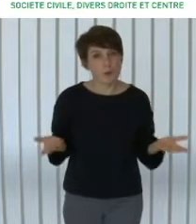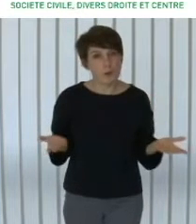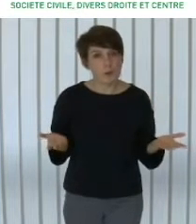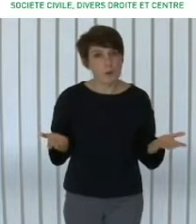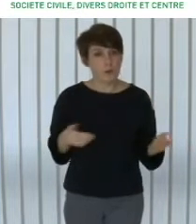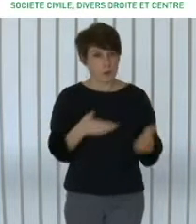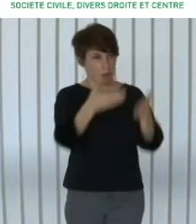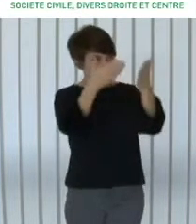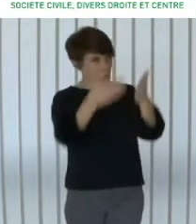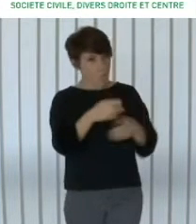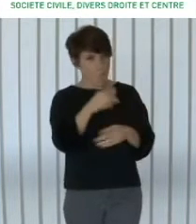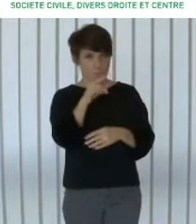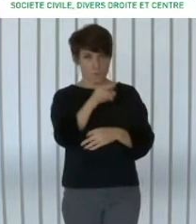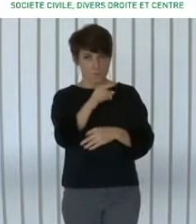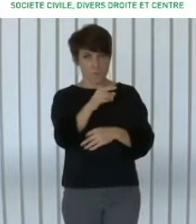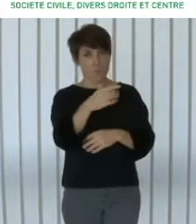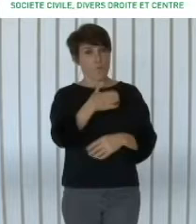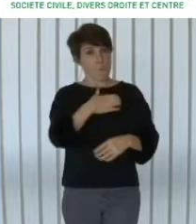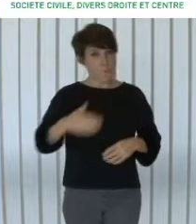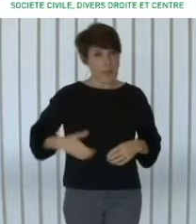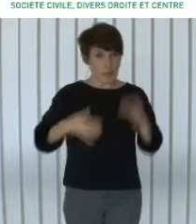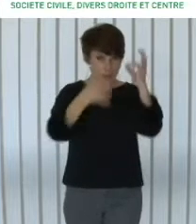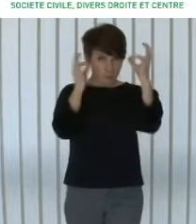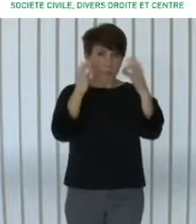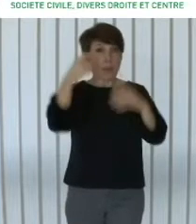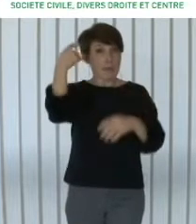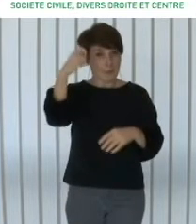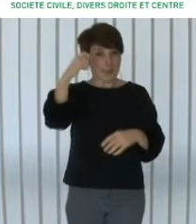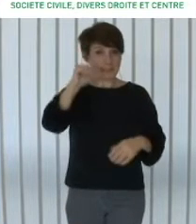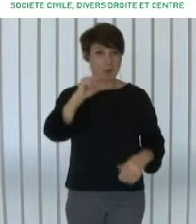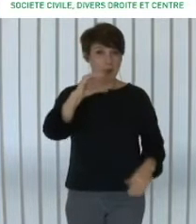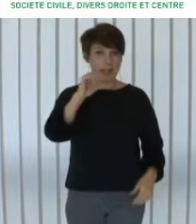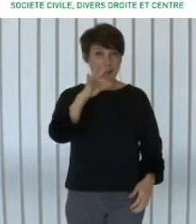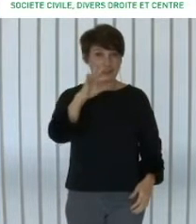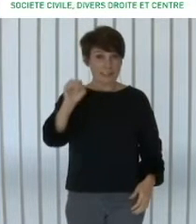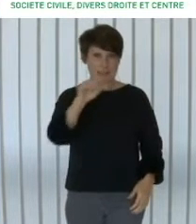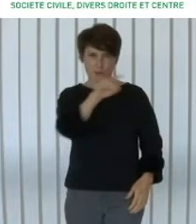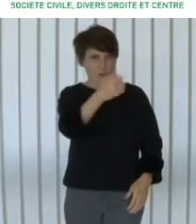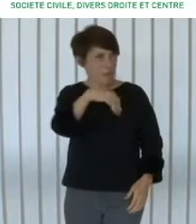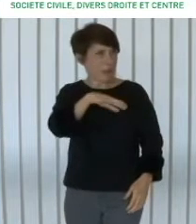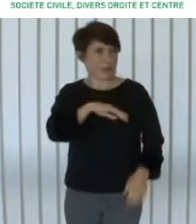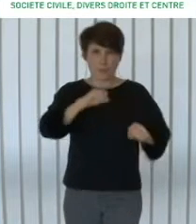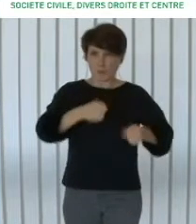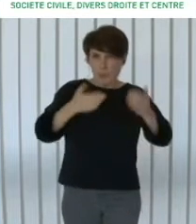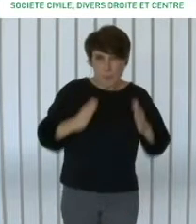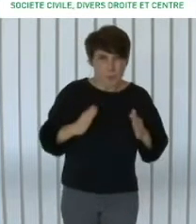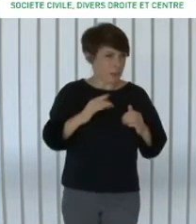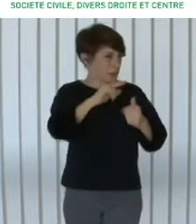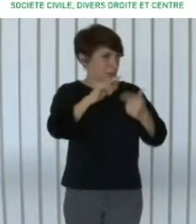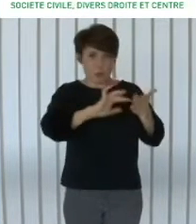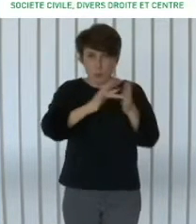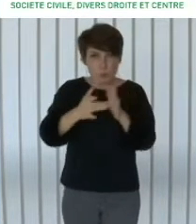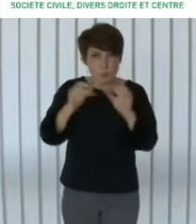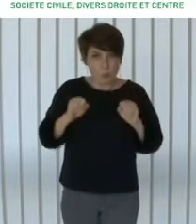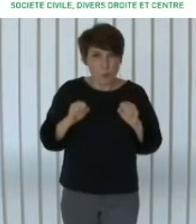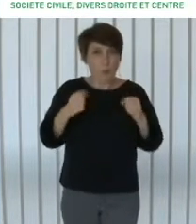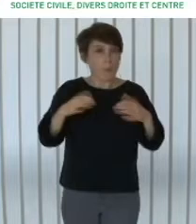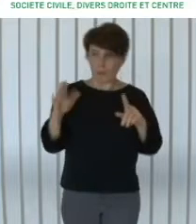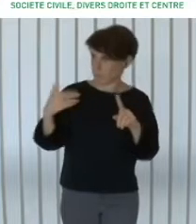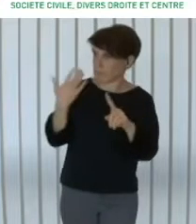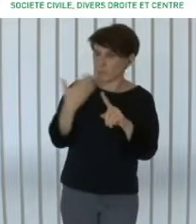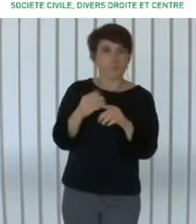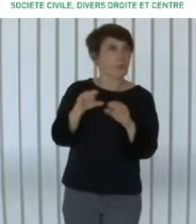comme maire et président d'Actis, disposant de tous les pouvoirs de décision dans ce domaine, avez-vous été aussi